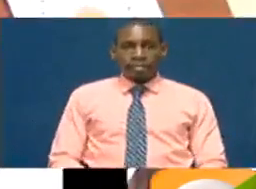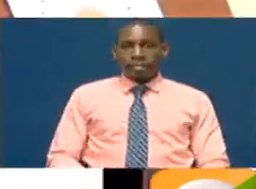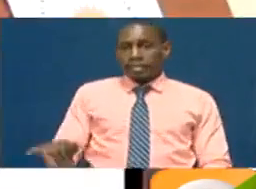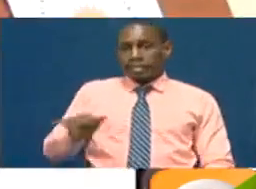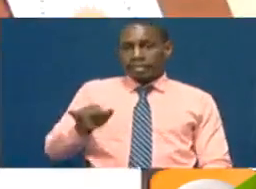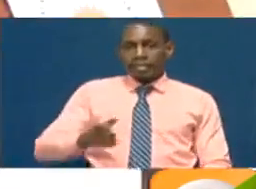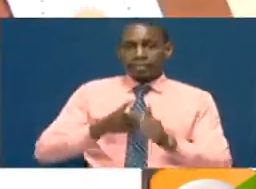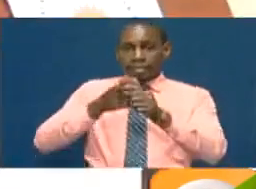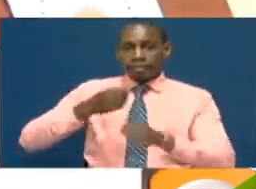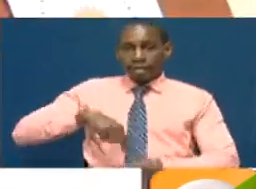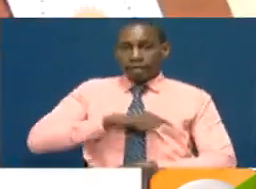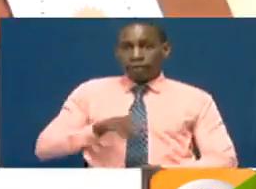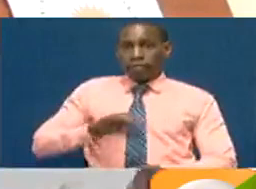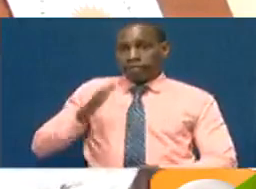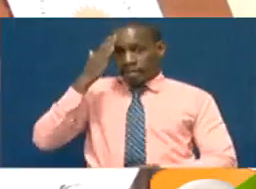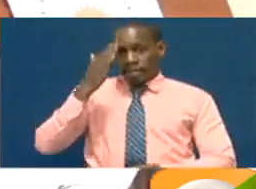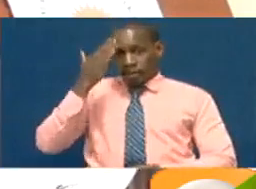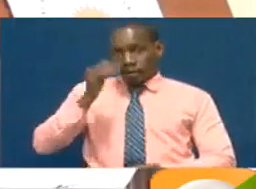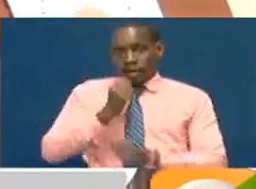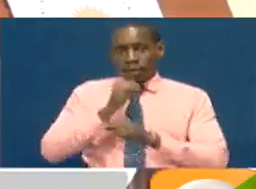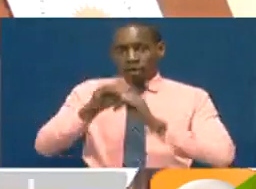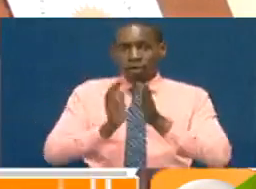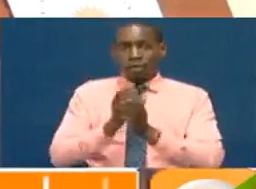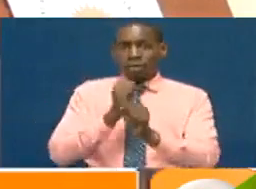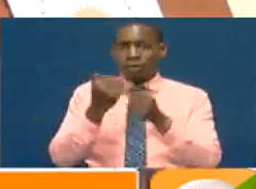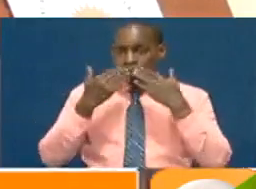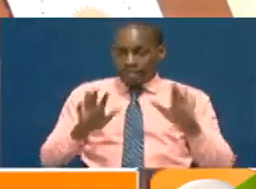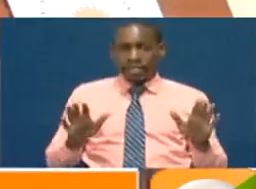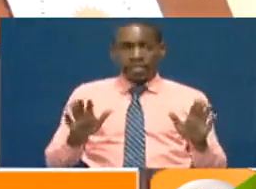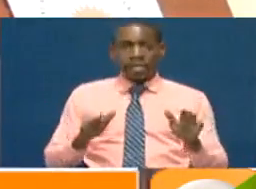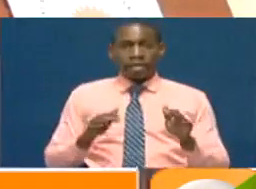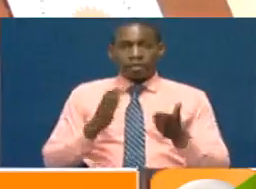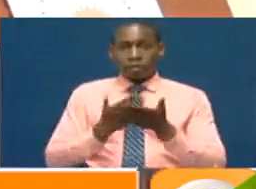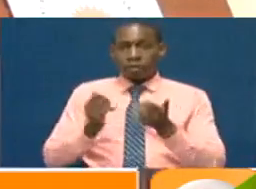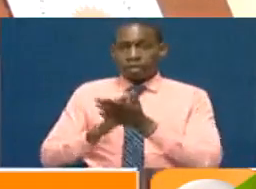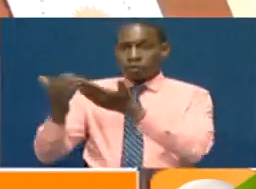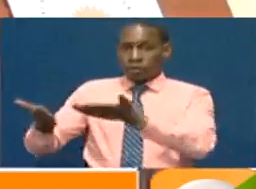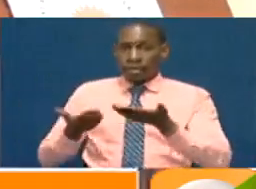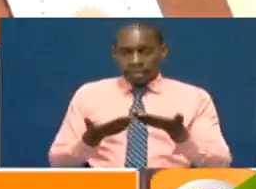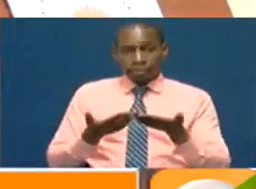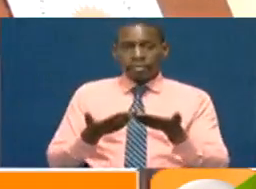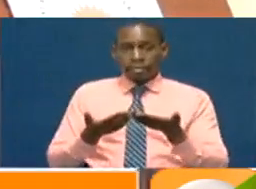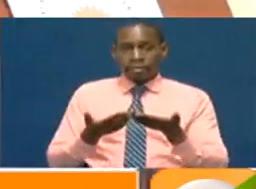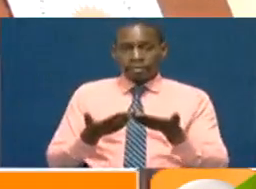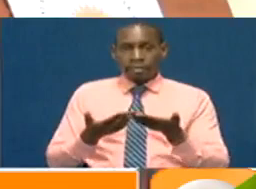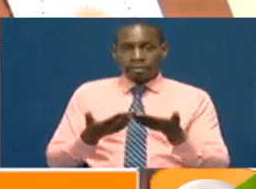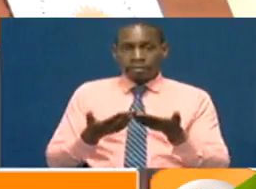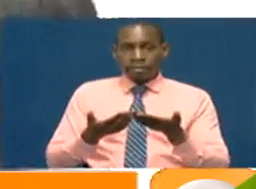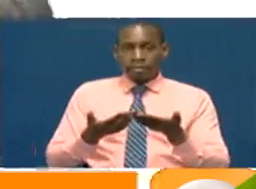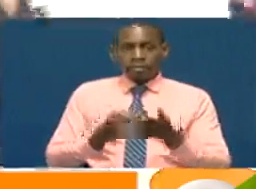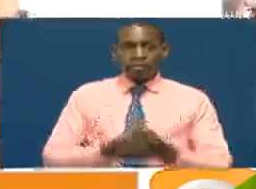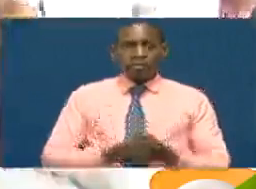zawadi kwetu akina mama kwa zile kazi zote tumefanya. Tumeitwa kwa meza tukaribie,